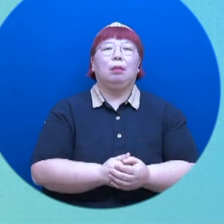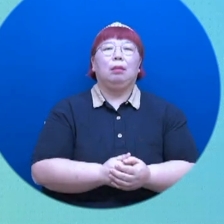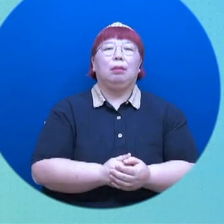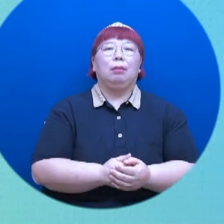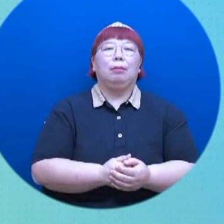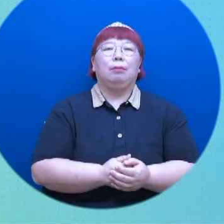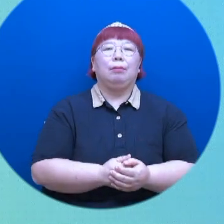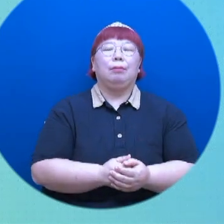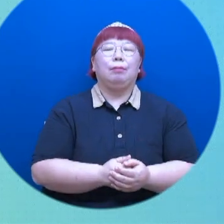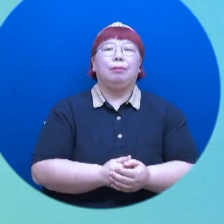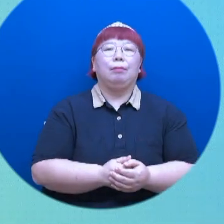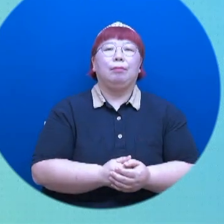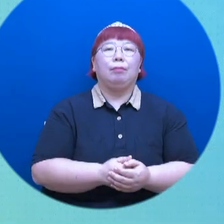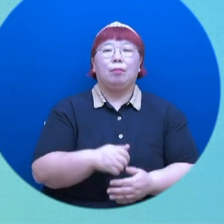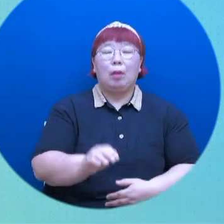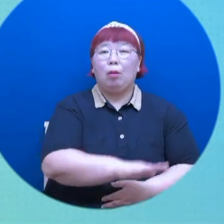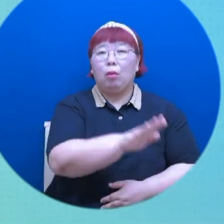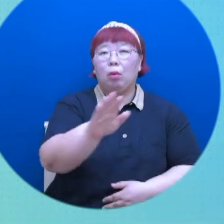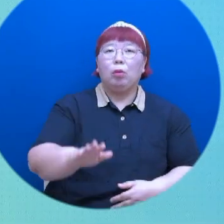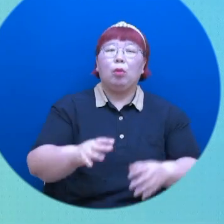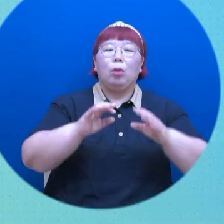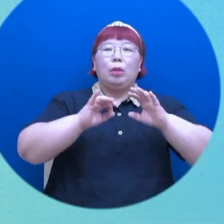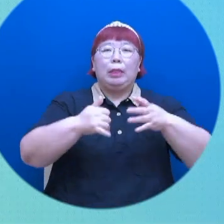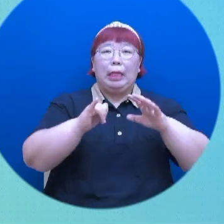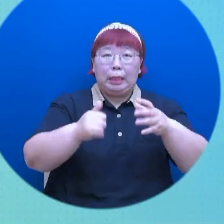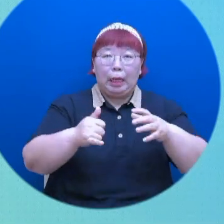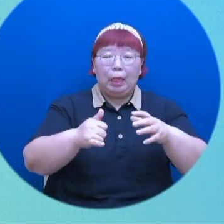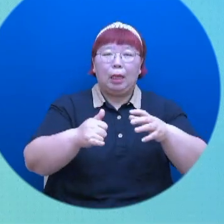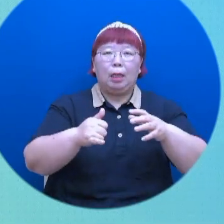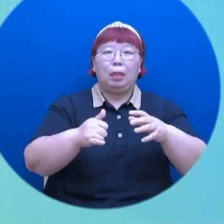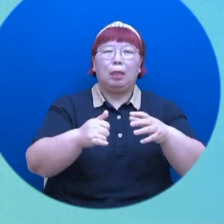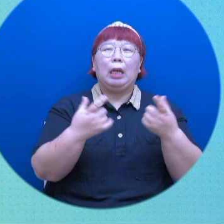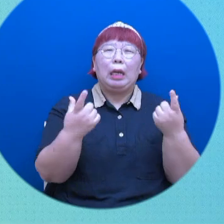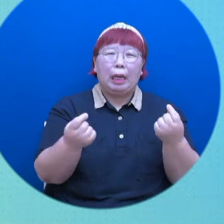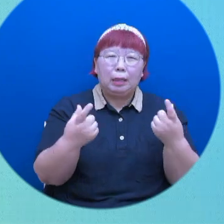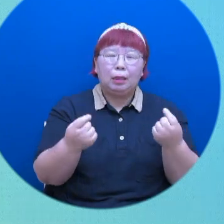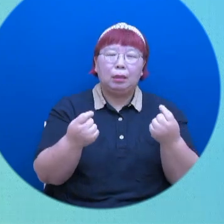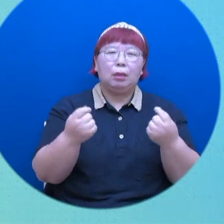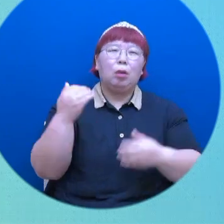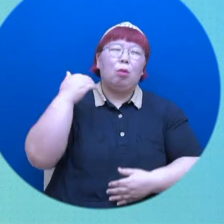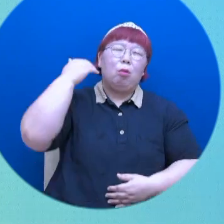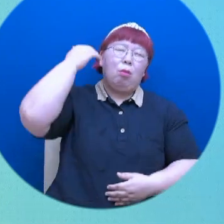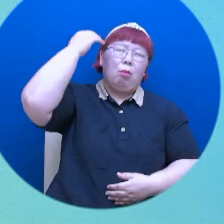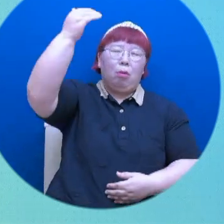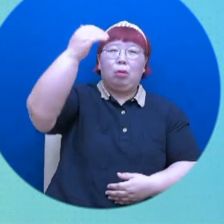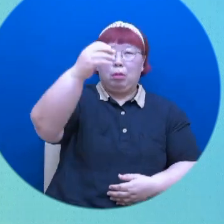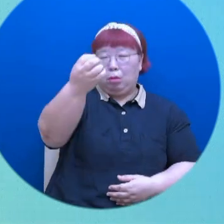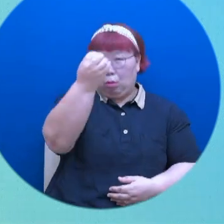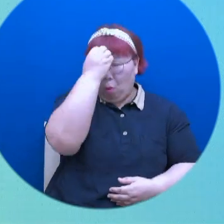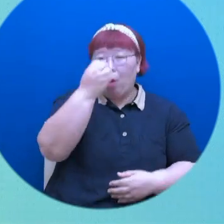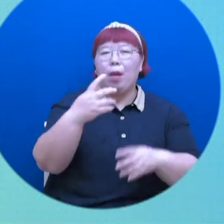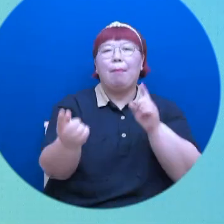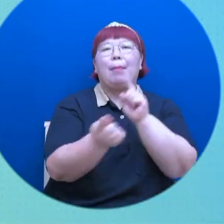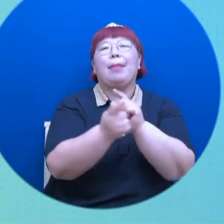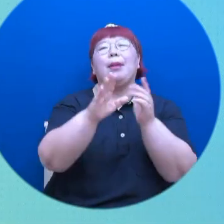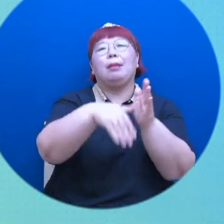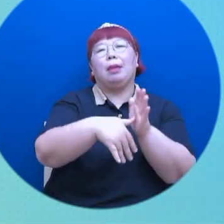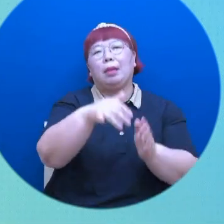우리도 세상이라는 골리앗 앞에 서게 될 때가 있어요. 그리고 이